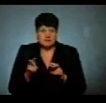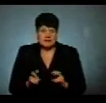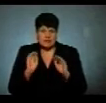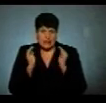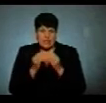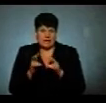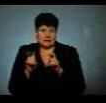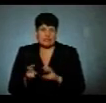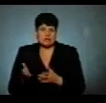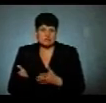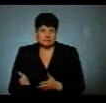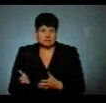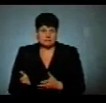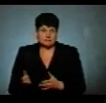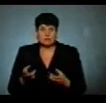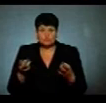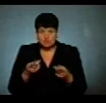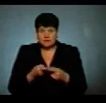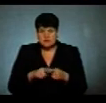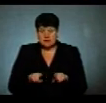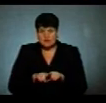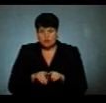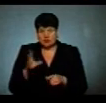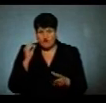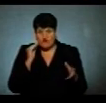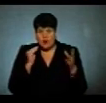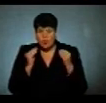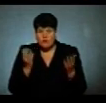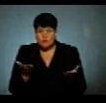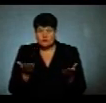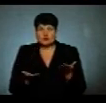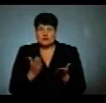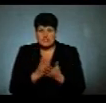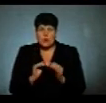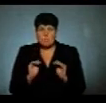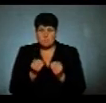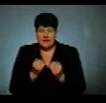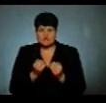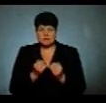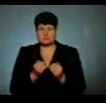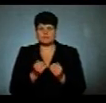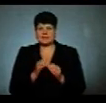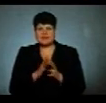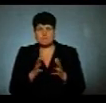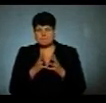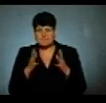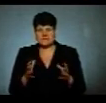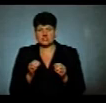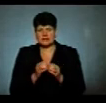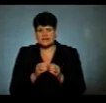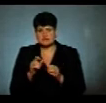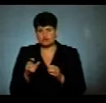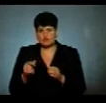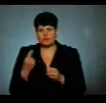карантині. Тобто потрібно ці речі також враховувати. Оскільки є обмеження пересування, що не більше 10 людей в одному